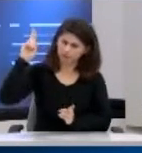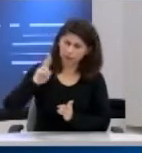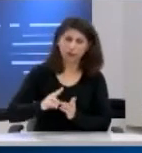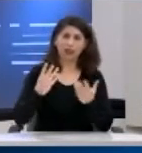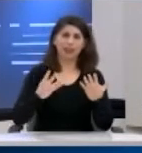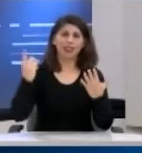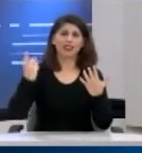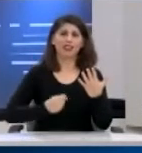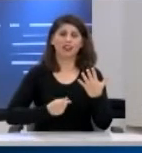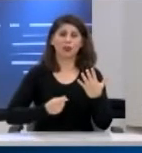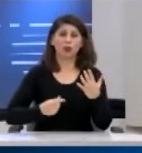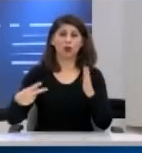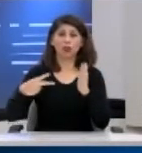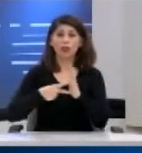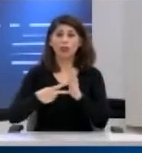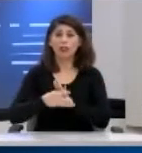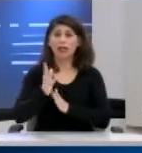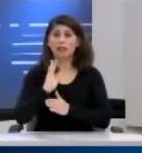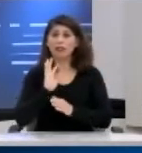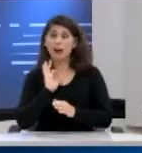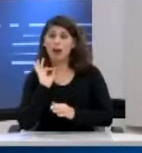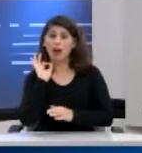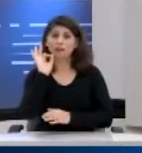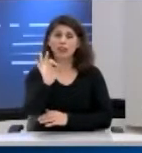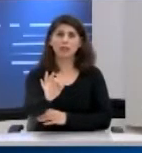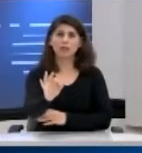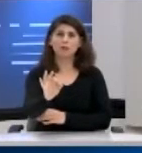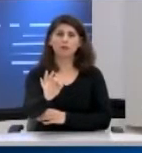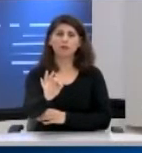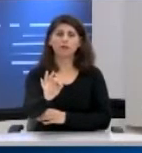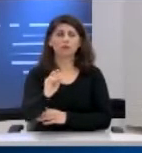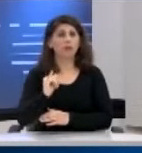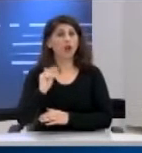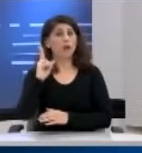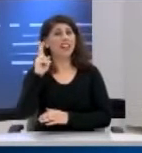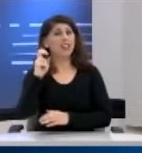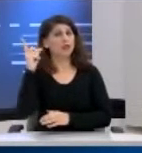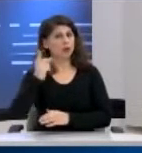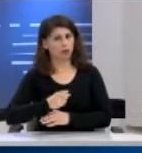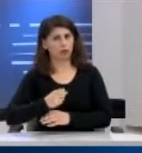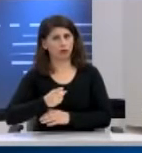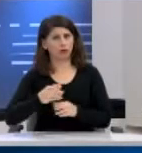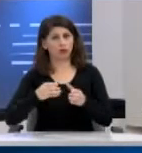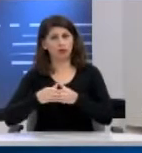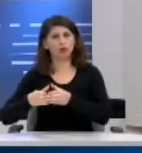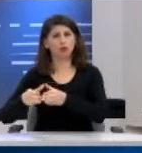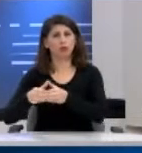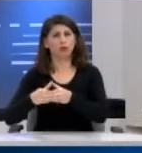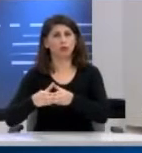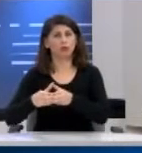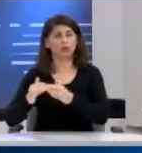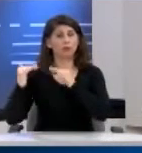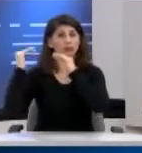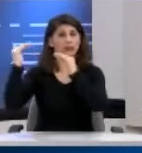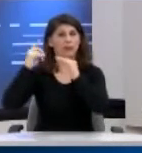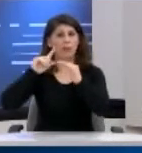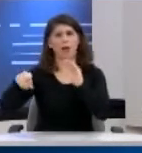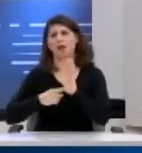όταν είχε φτάσει το 2014 ακόμα και στο 20% στους τομείς υψηλής παραβατικότητας.